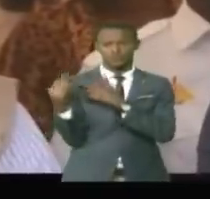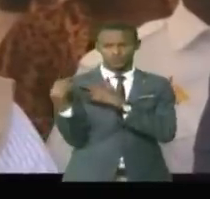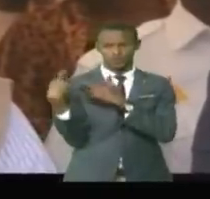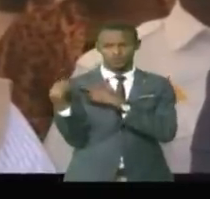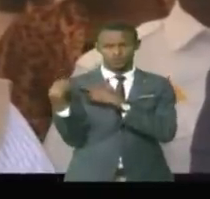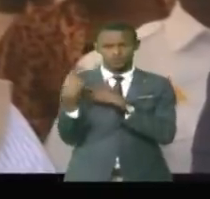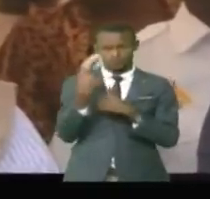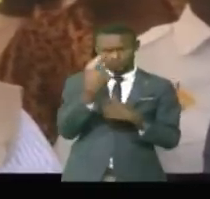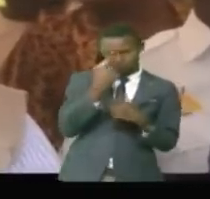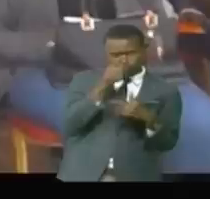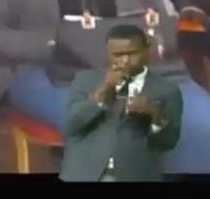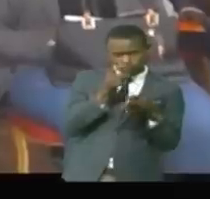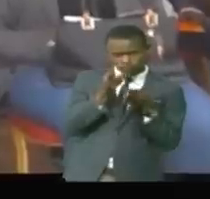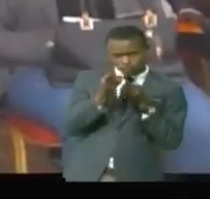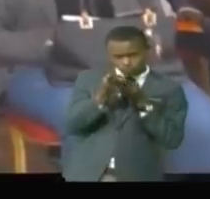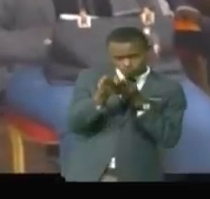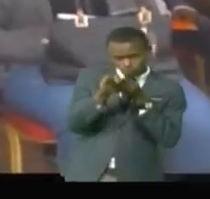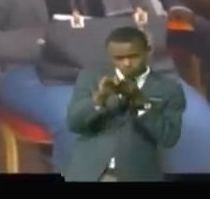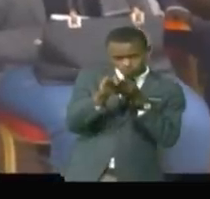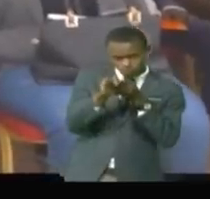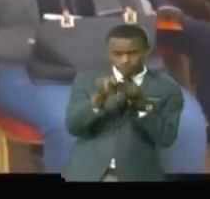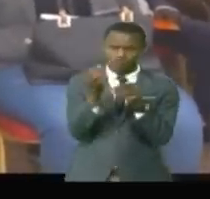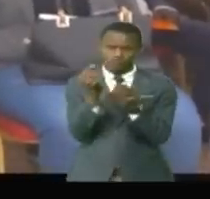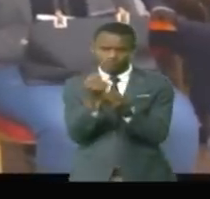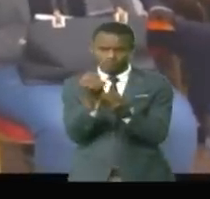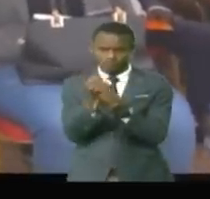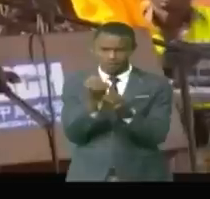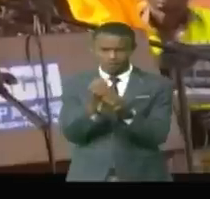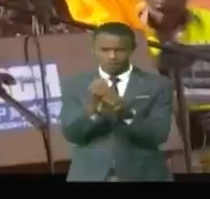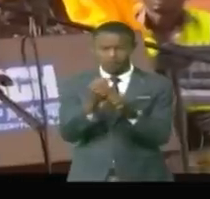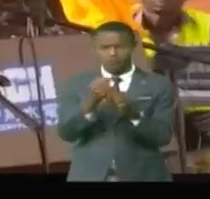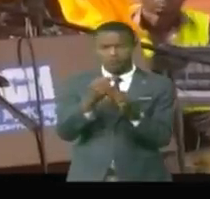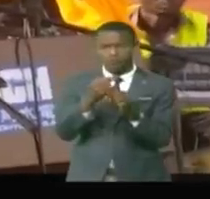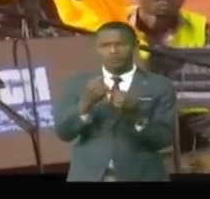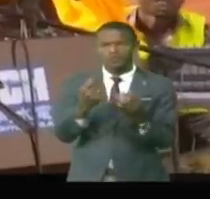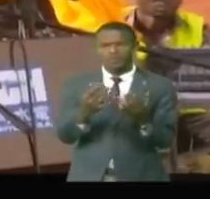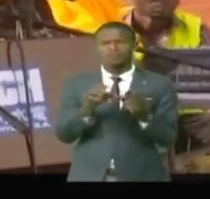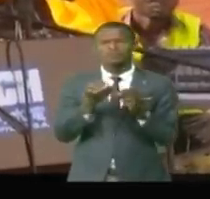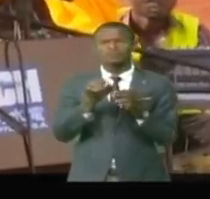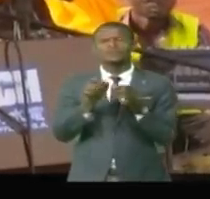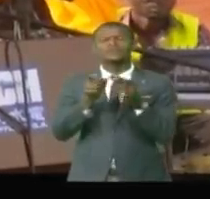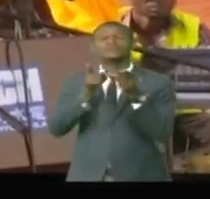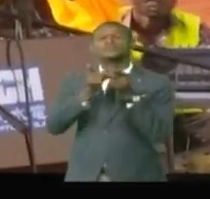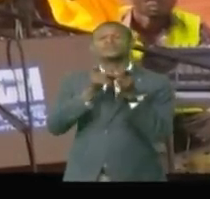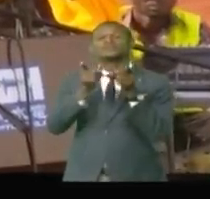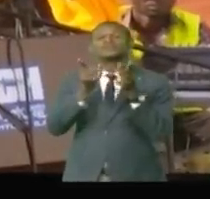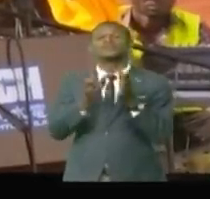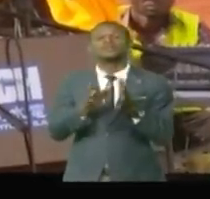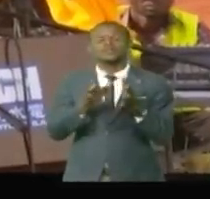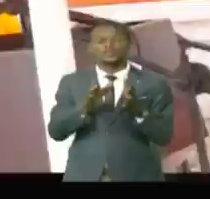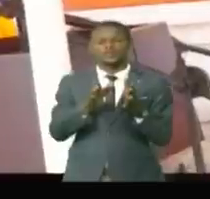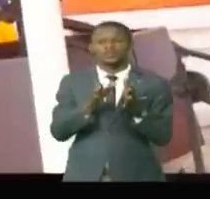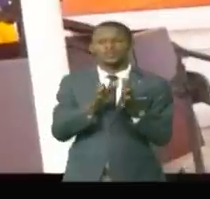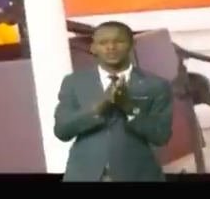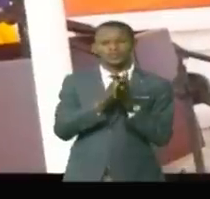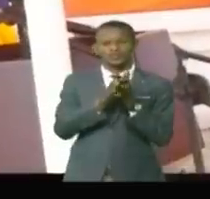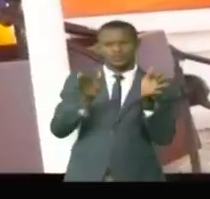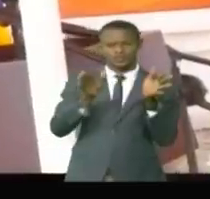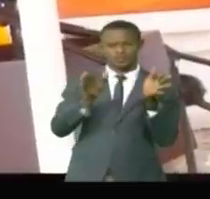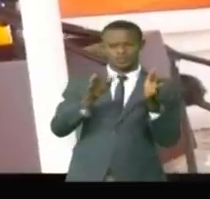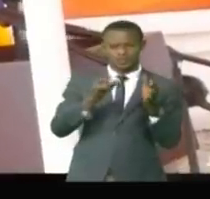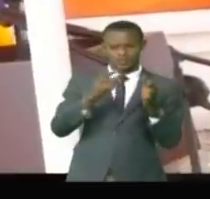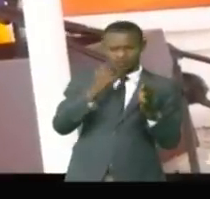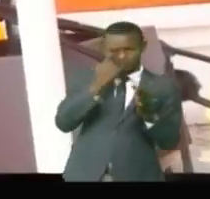suivi des conventions, des collaborations, le directeur général de CREC Ressources et le ministre